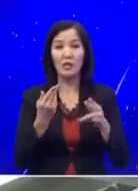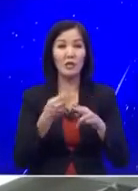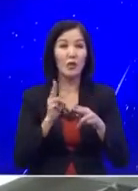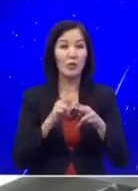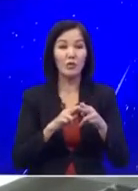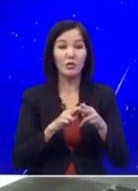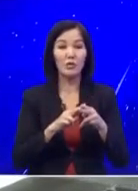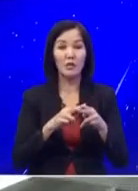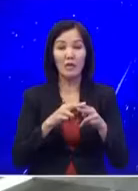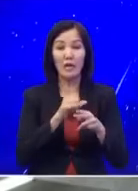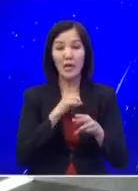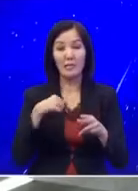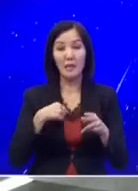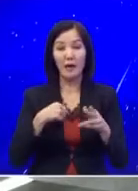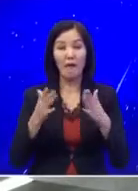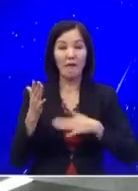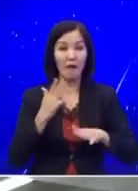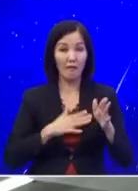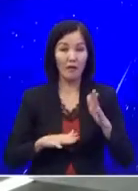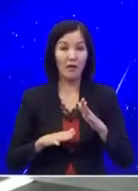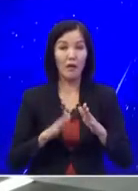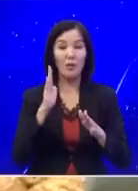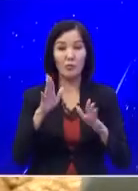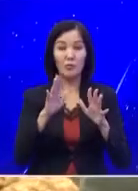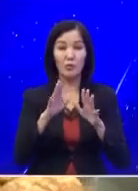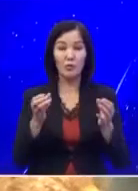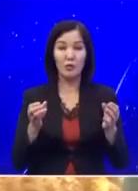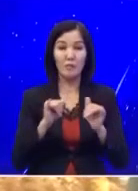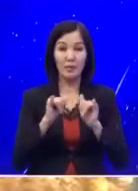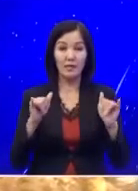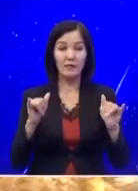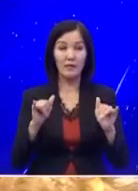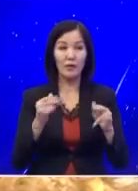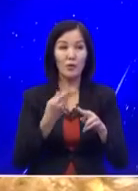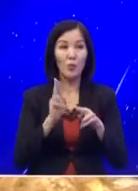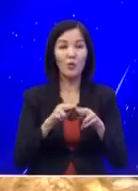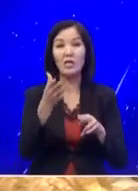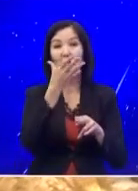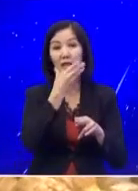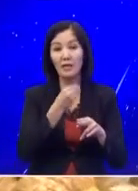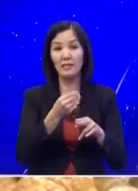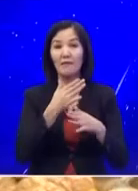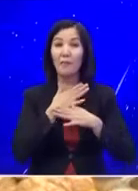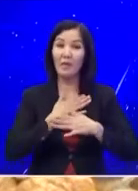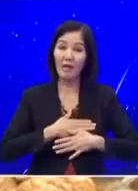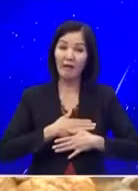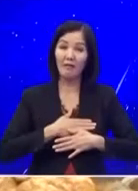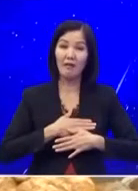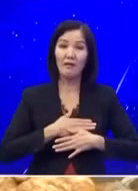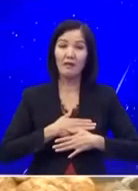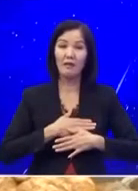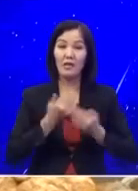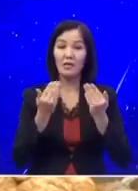общем, лично я рада. Пусть процветает. Очень красиво, очень приятно. Сейчас